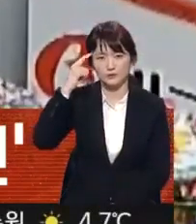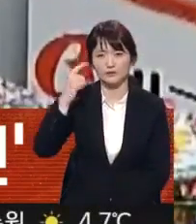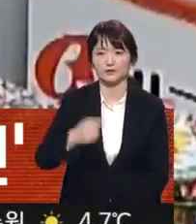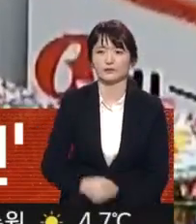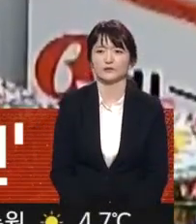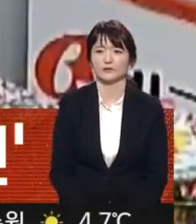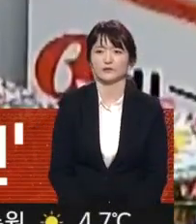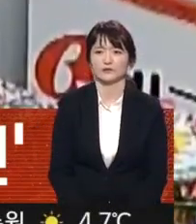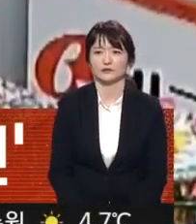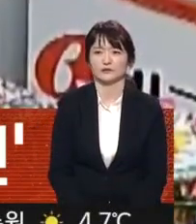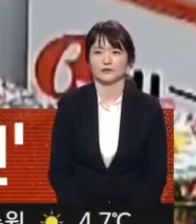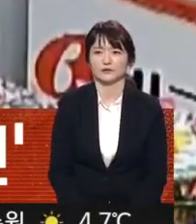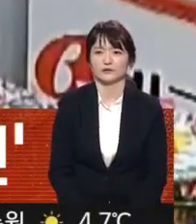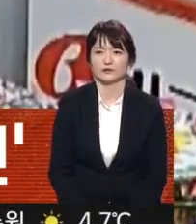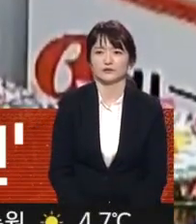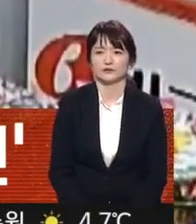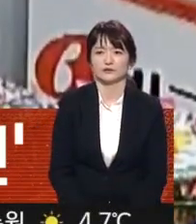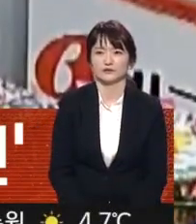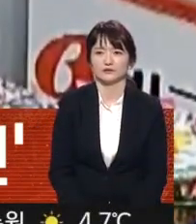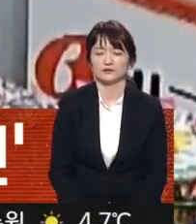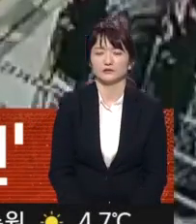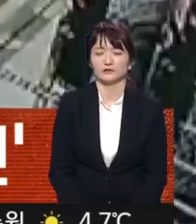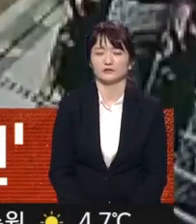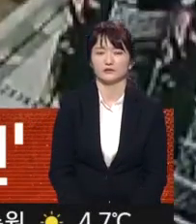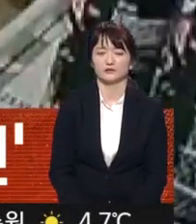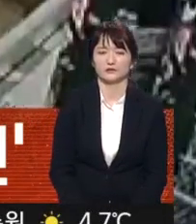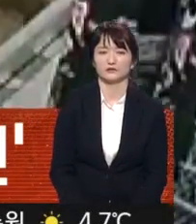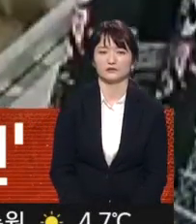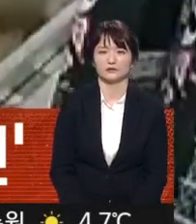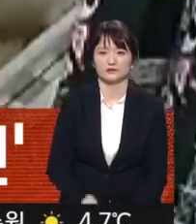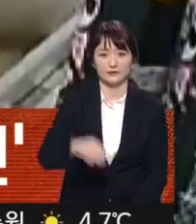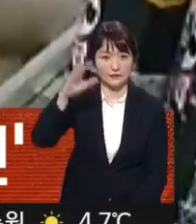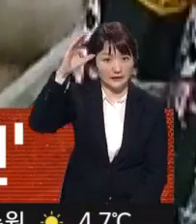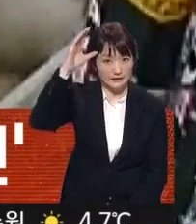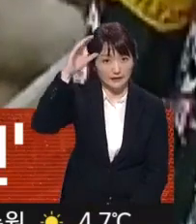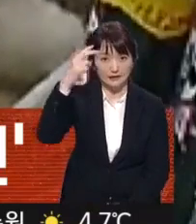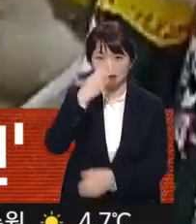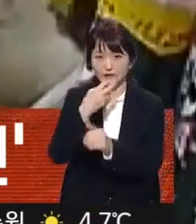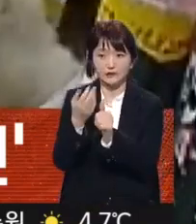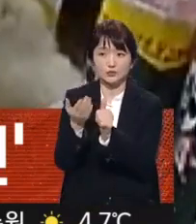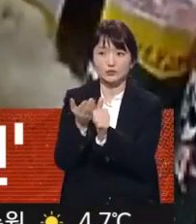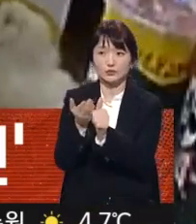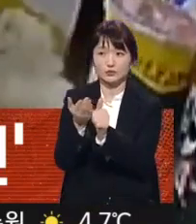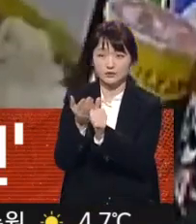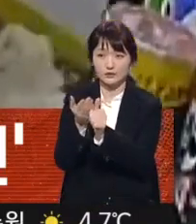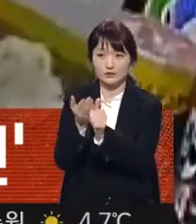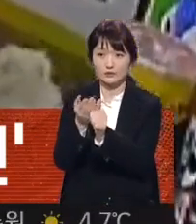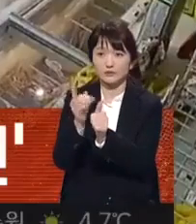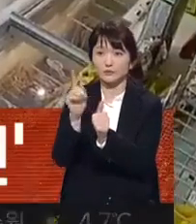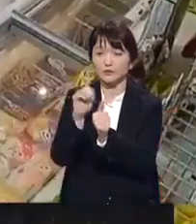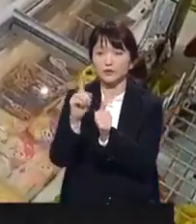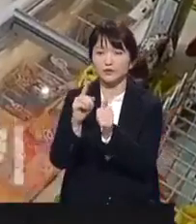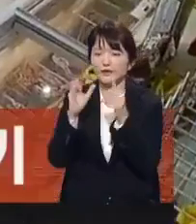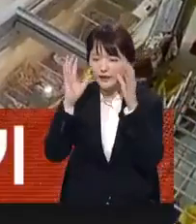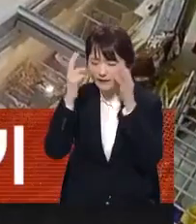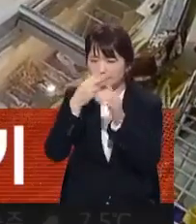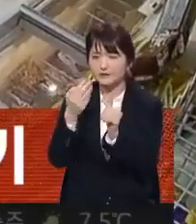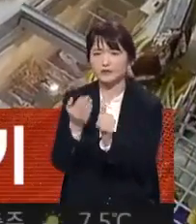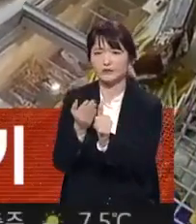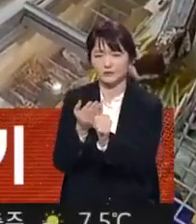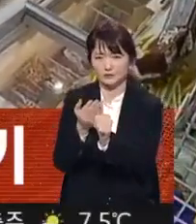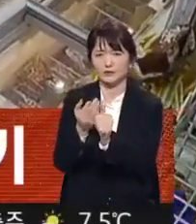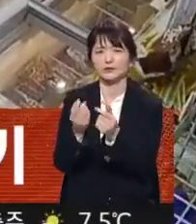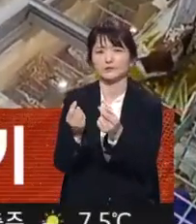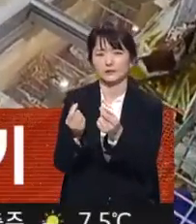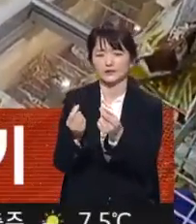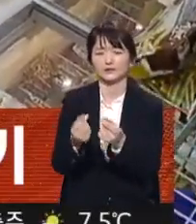있을는지도 모르겠는데요 좌관이 개를 우리가 키운다라고 하는 것은 아이를 키우는 거 하고 똑같은 그런 개념이라고